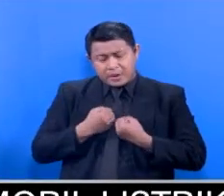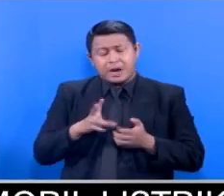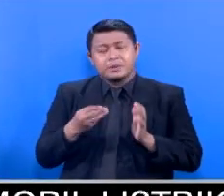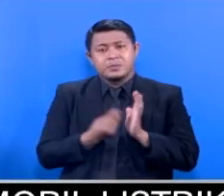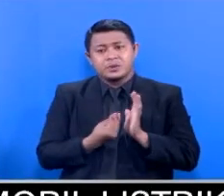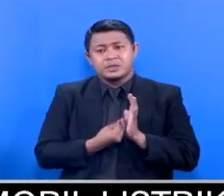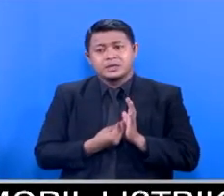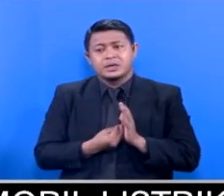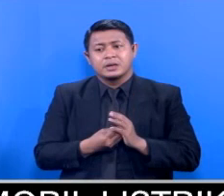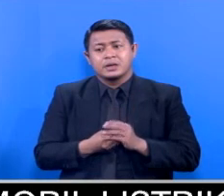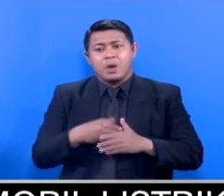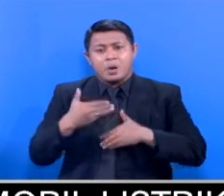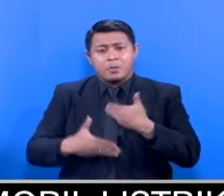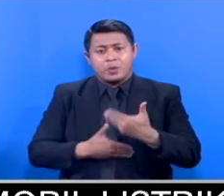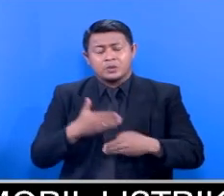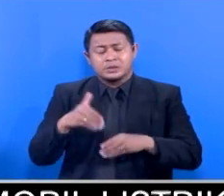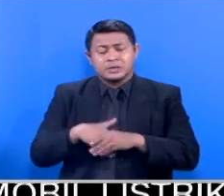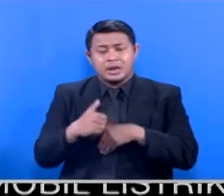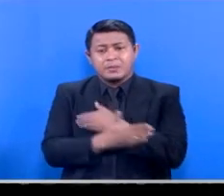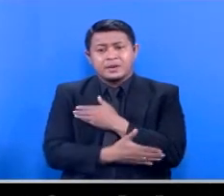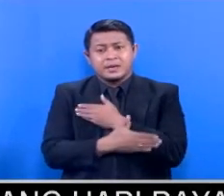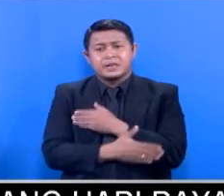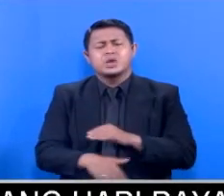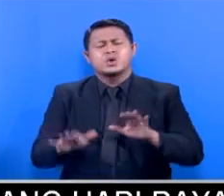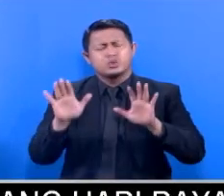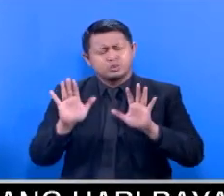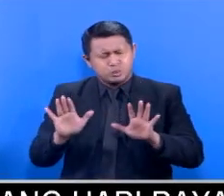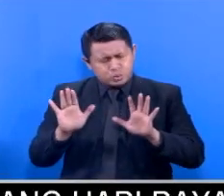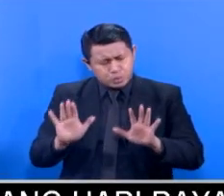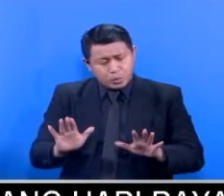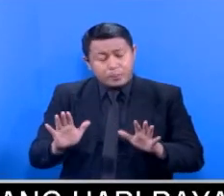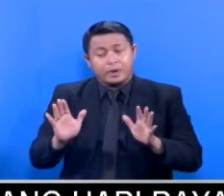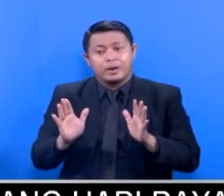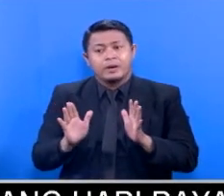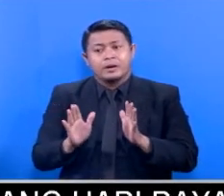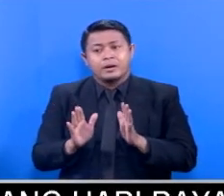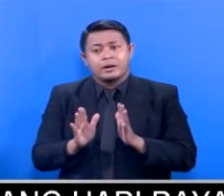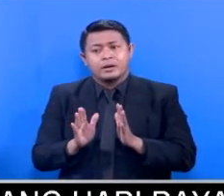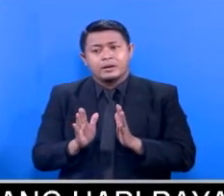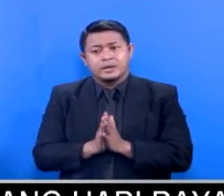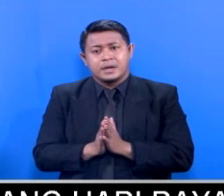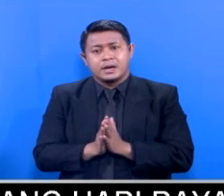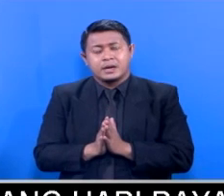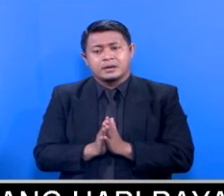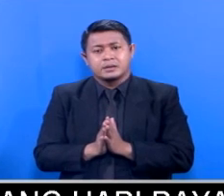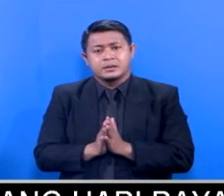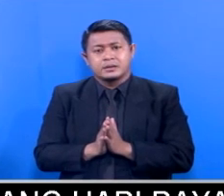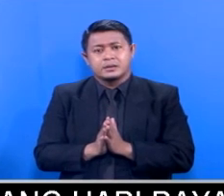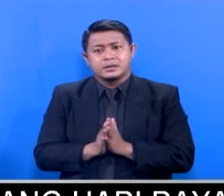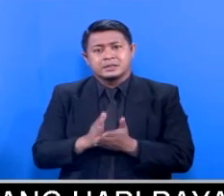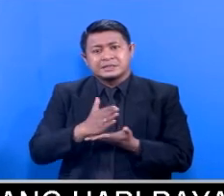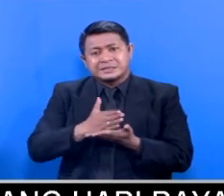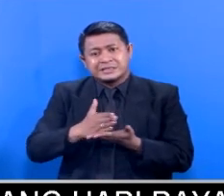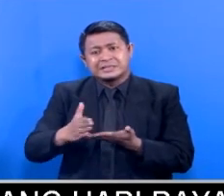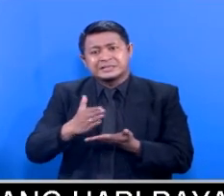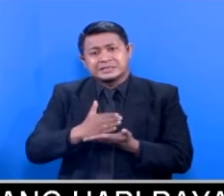bahwa produksi dalam negeri itu cukup bahkan bermasalah sisa